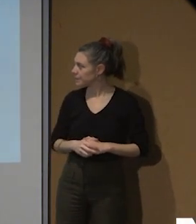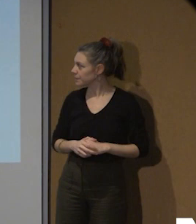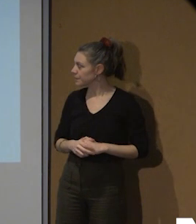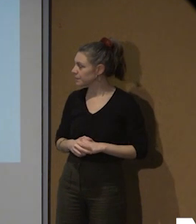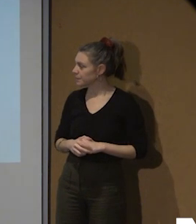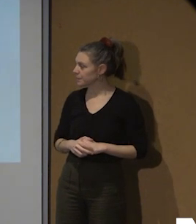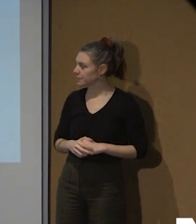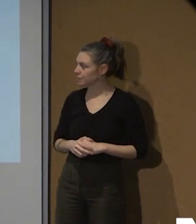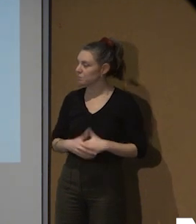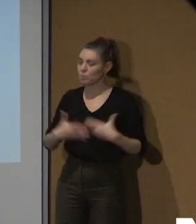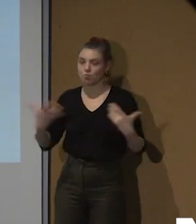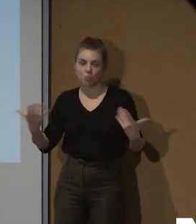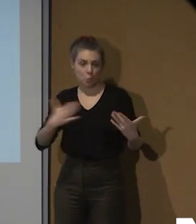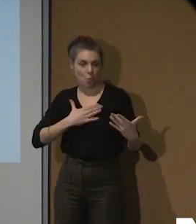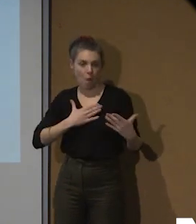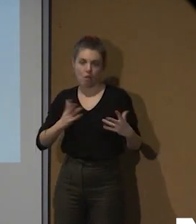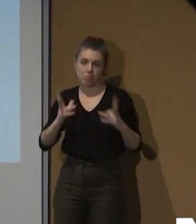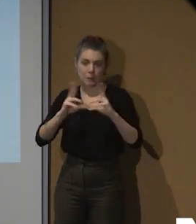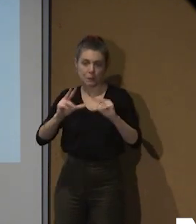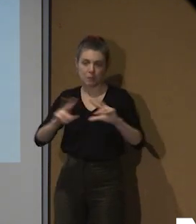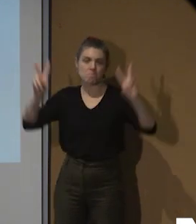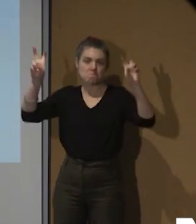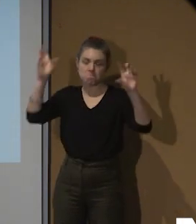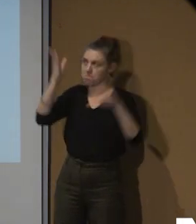les bienfaits donc, de l'activité physique et sportive pour la santé.